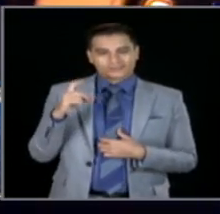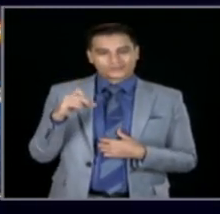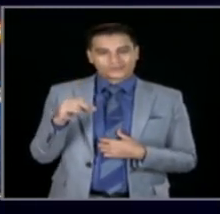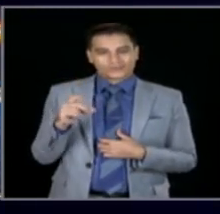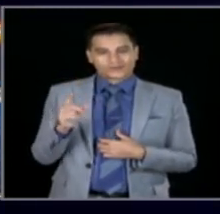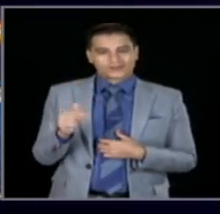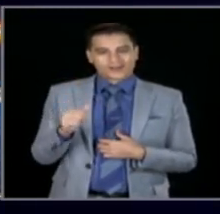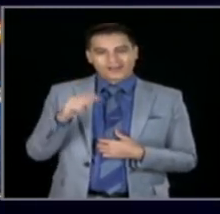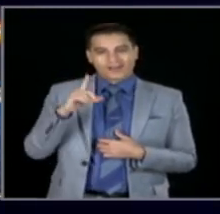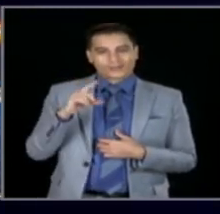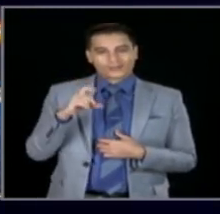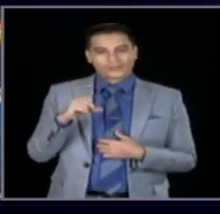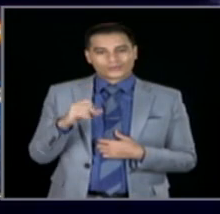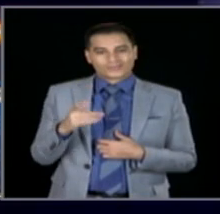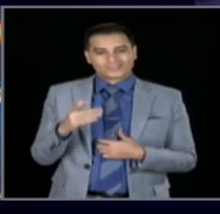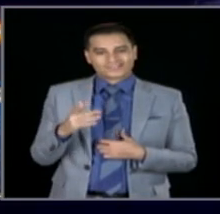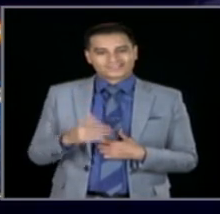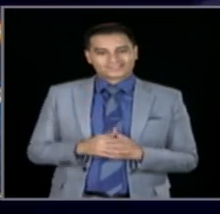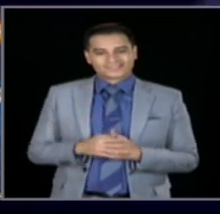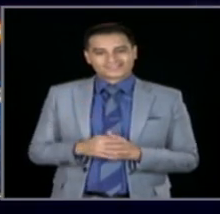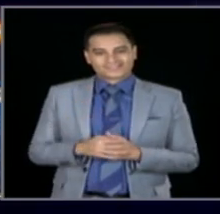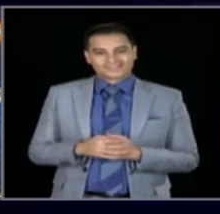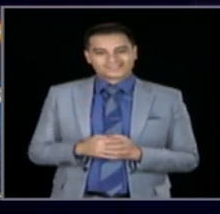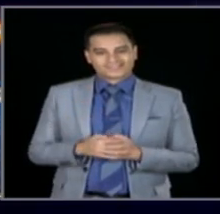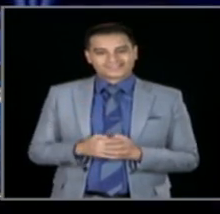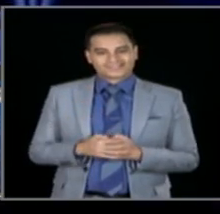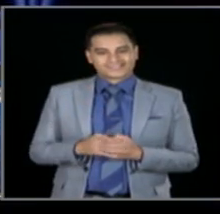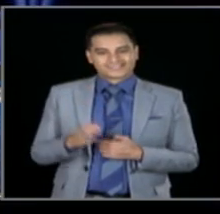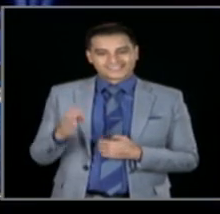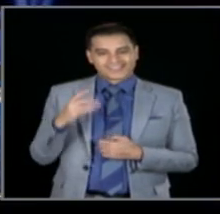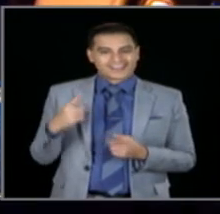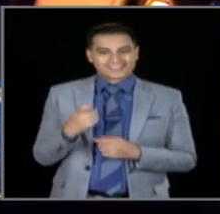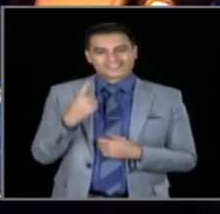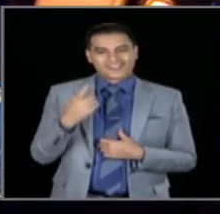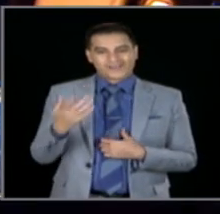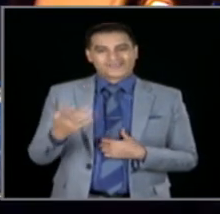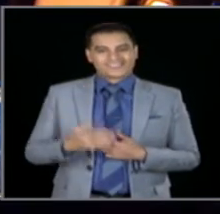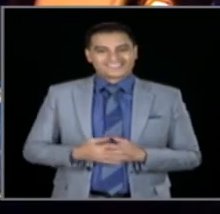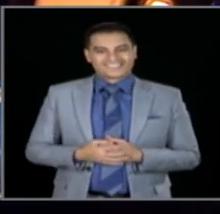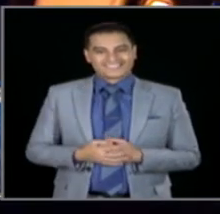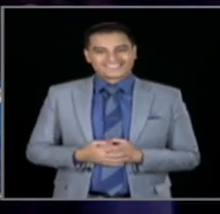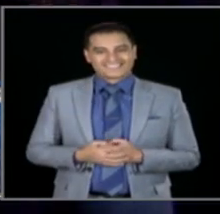لو مش ميسي تبقى رونالدو طبعا الهدف الاول